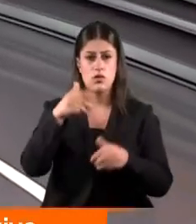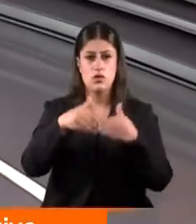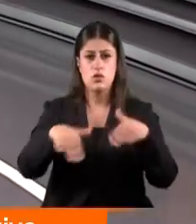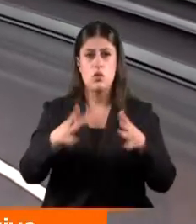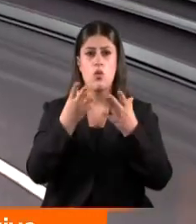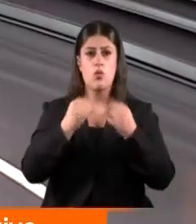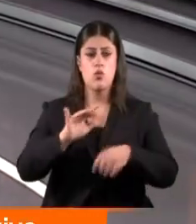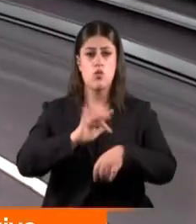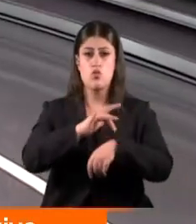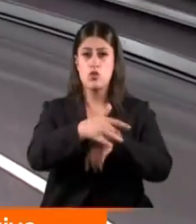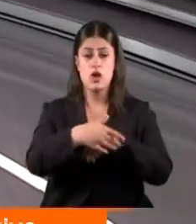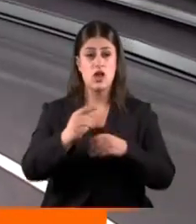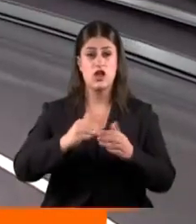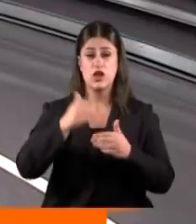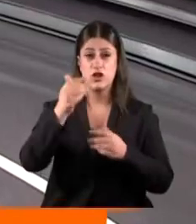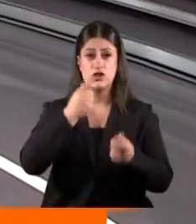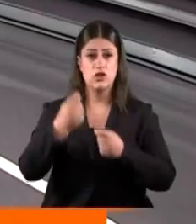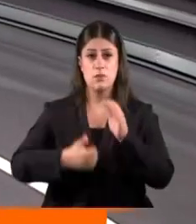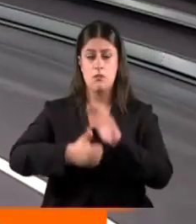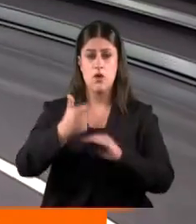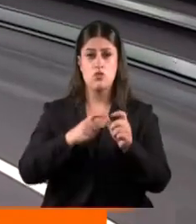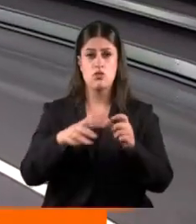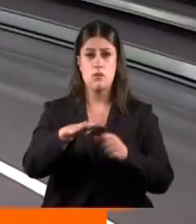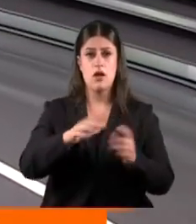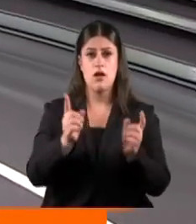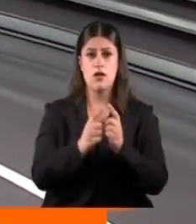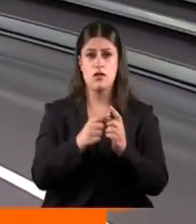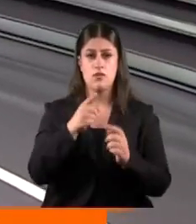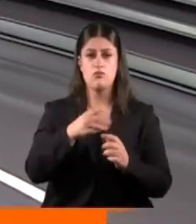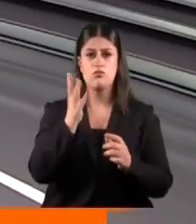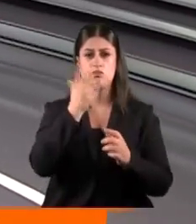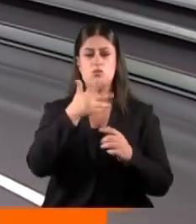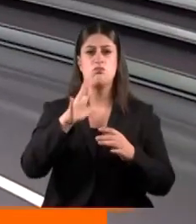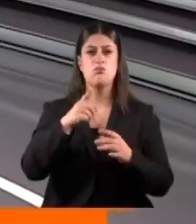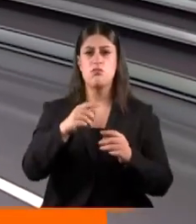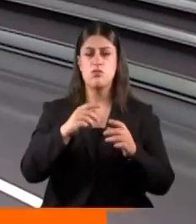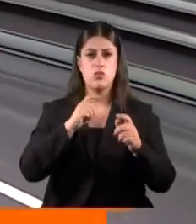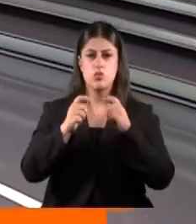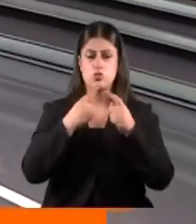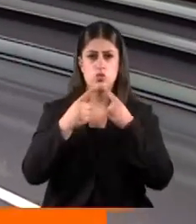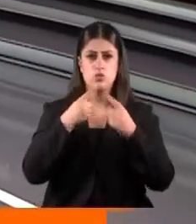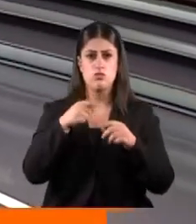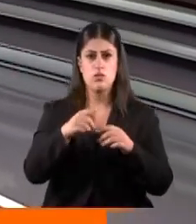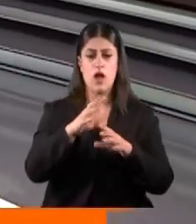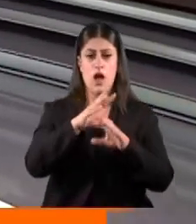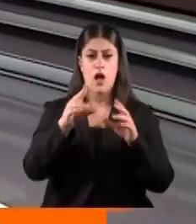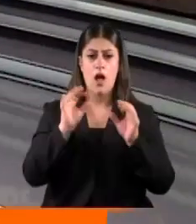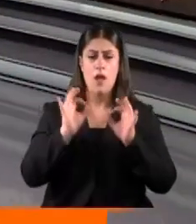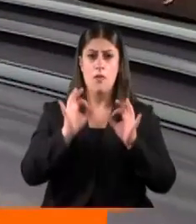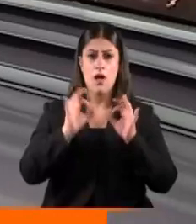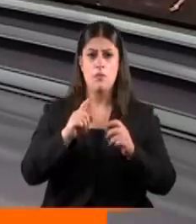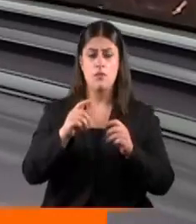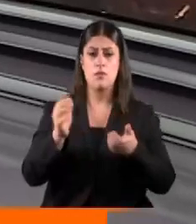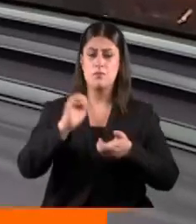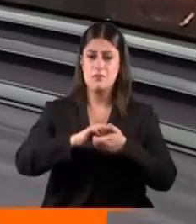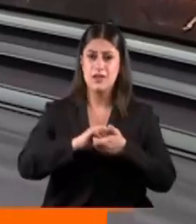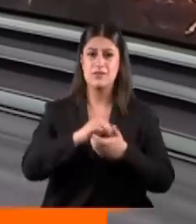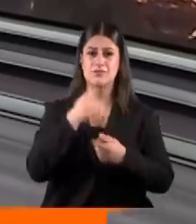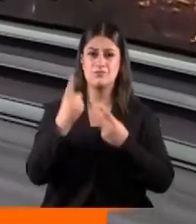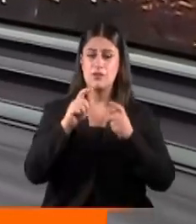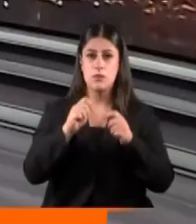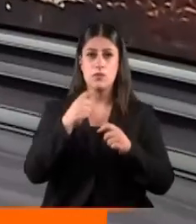sınır tanımayan ülkenin dışişleri bakanı sosyal medya hesabından haddini aşan sözlerle her fırsatta ateşkes ve barış çağrısı yapan